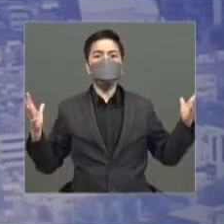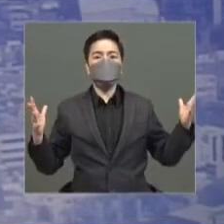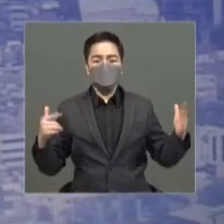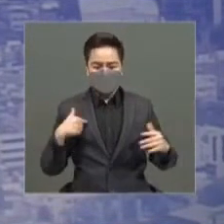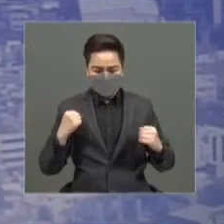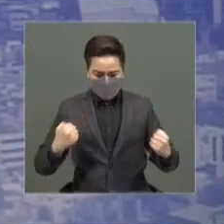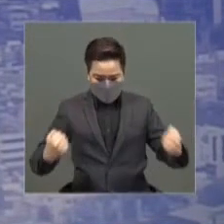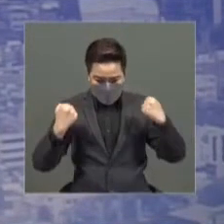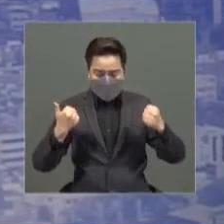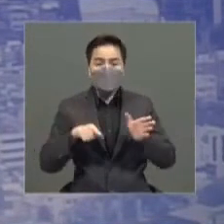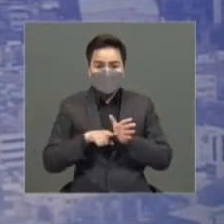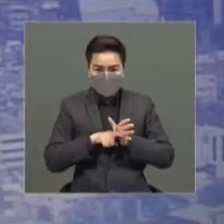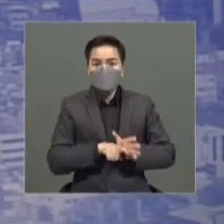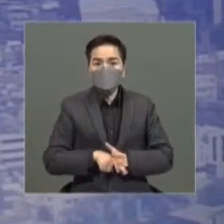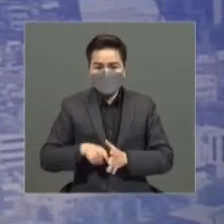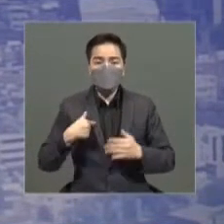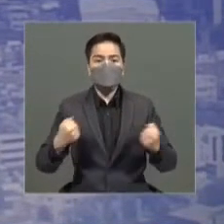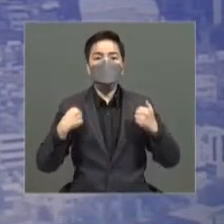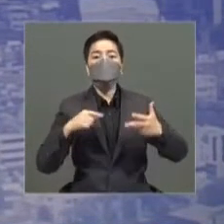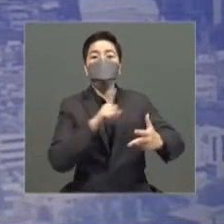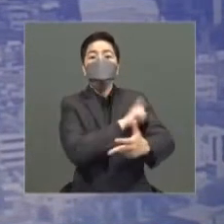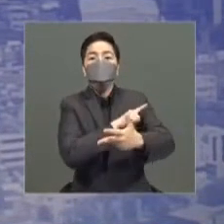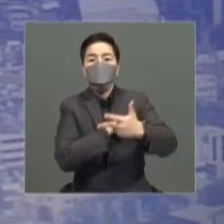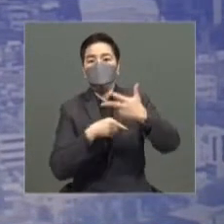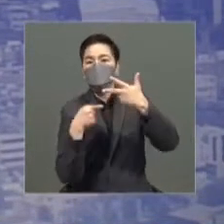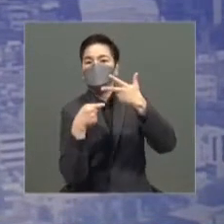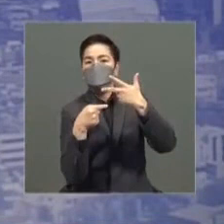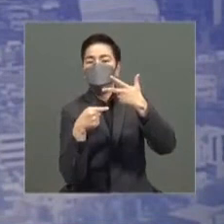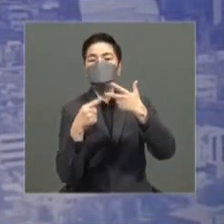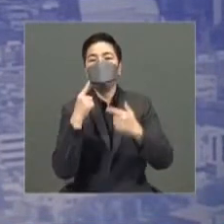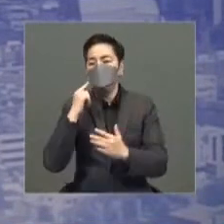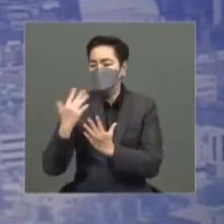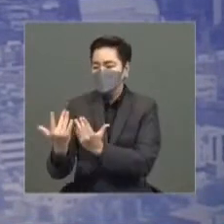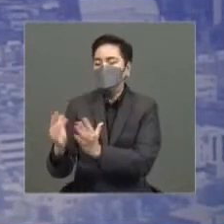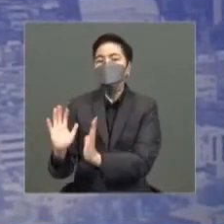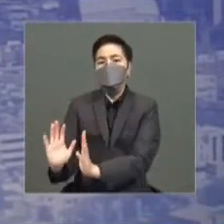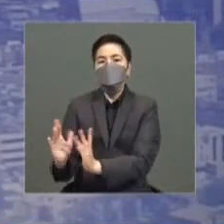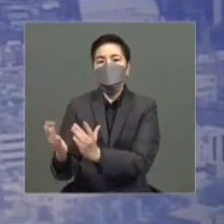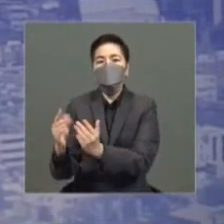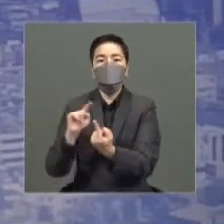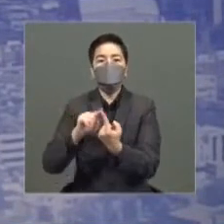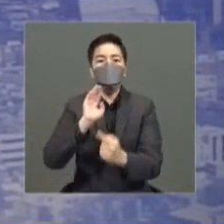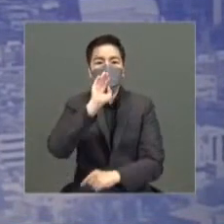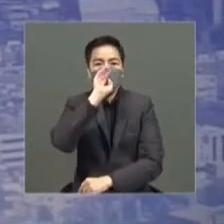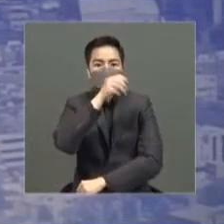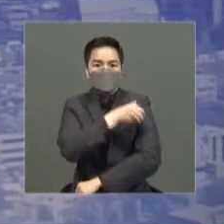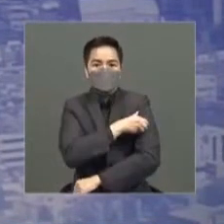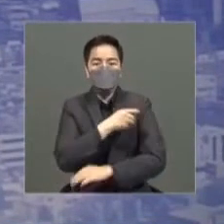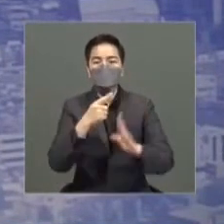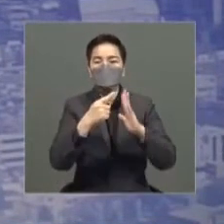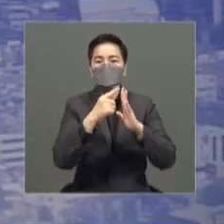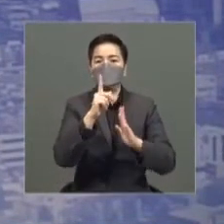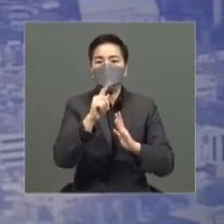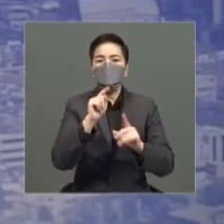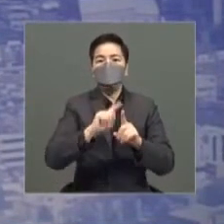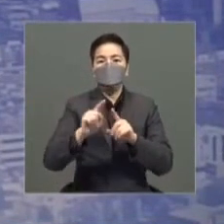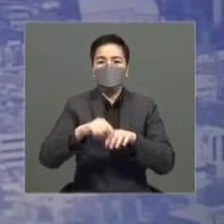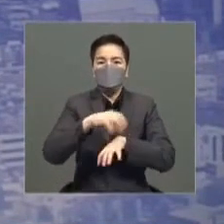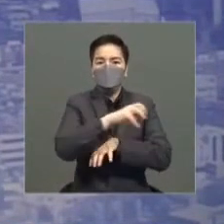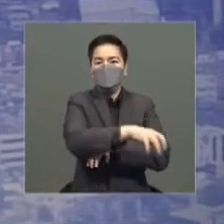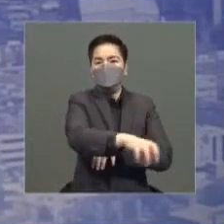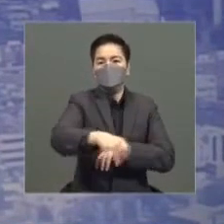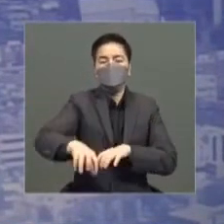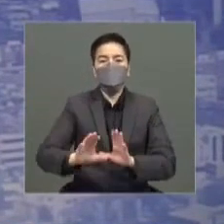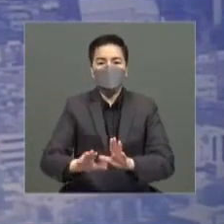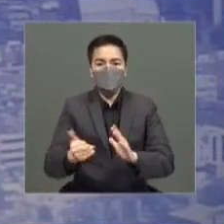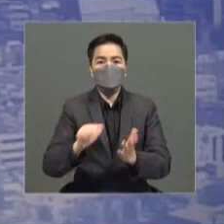นี่ยนะคะก็จะได้รับการจัดสรรให้ไปอยู่ที่ศูนย์พักคอยของกทม.ในแต่ละเขตนะคะซึ่งศูนย์พัก